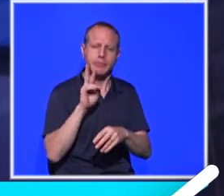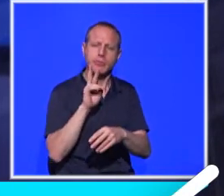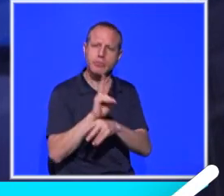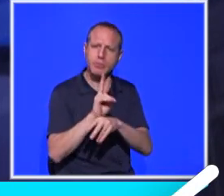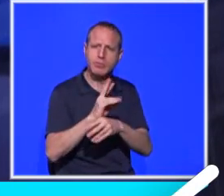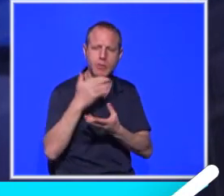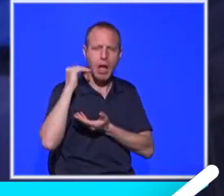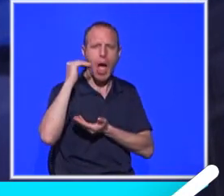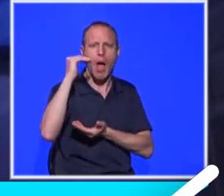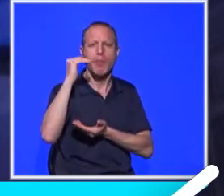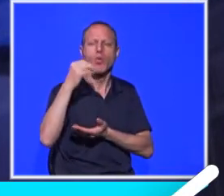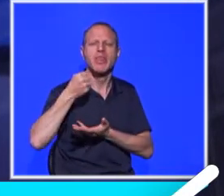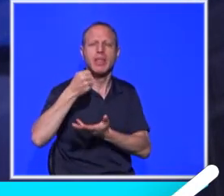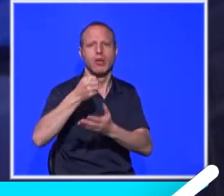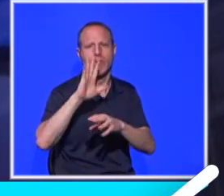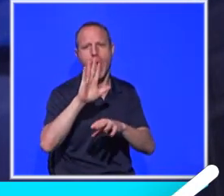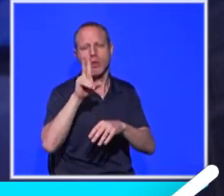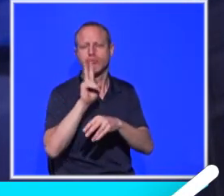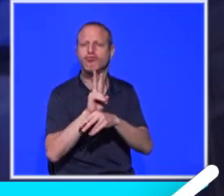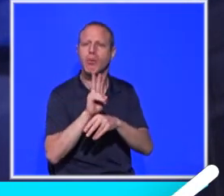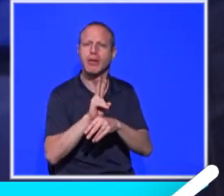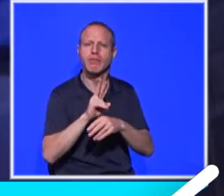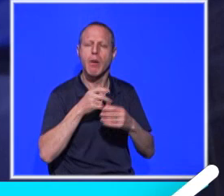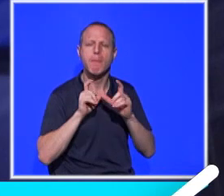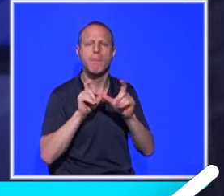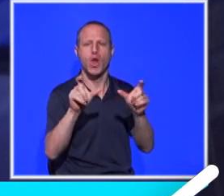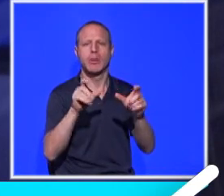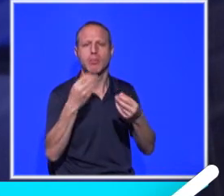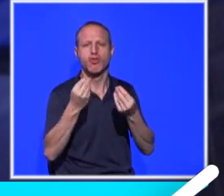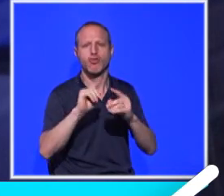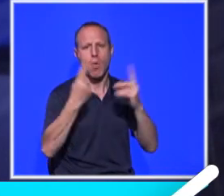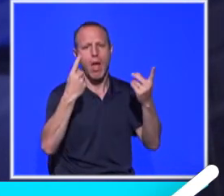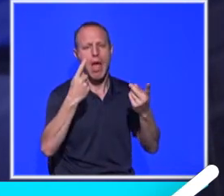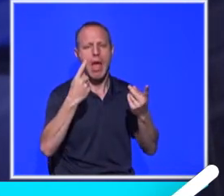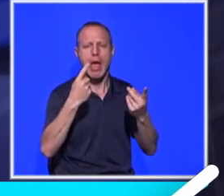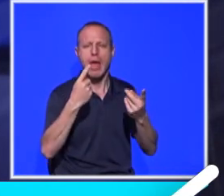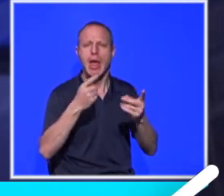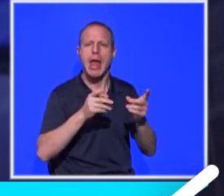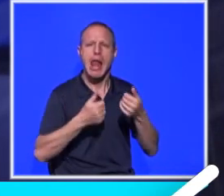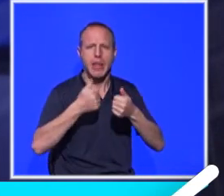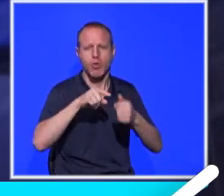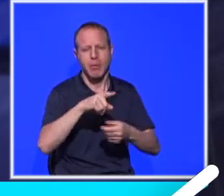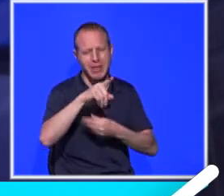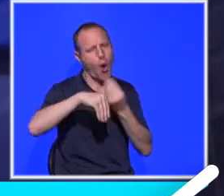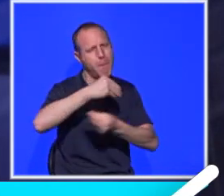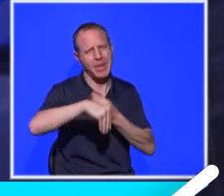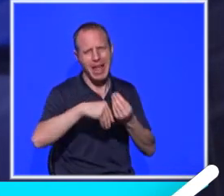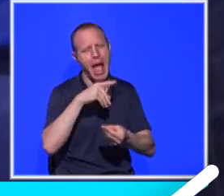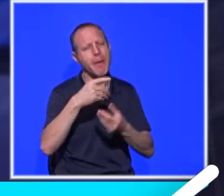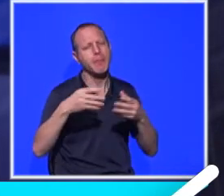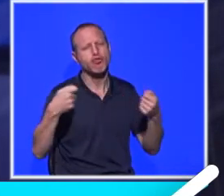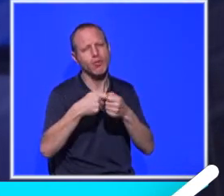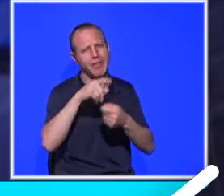התקצוב, ואז ככה הם משמרים ומונעים ממישהו אחר שיתחרה בהם. זה קומבינה, המשותפת הפכה להיות קומבינה של מפלגות,